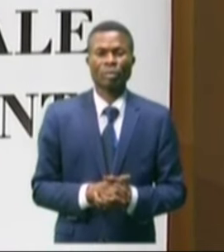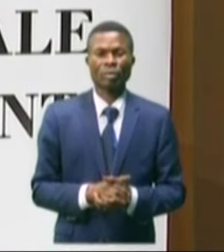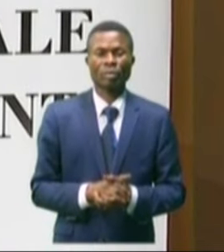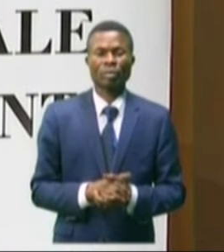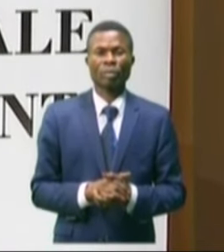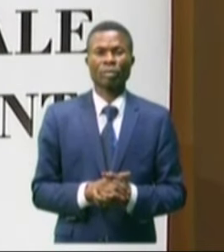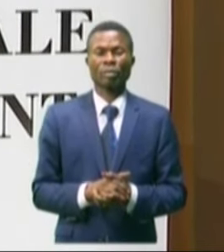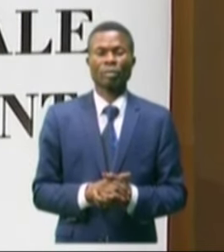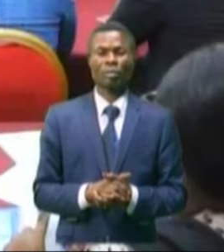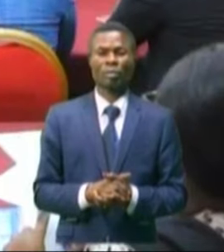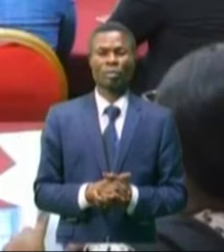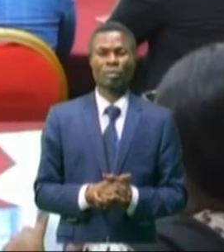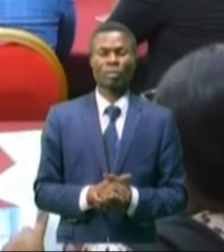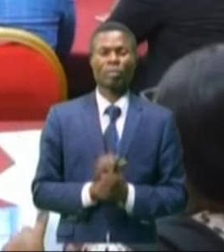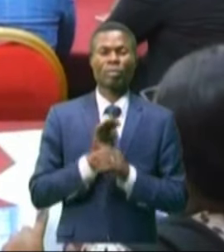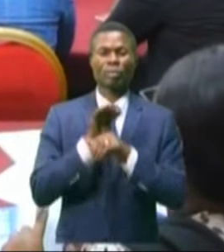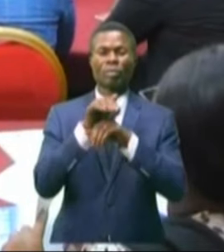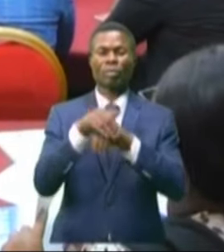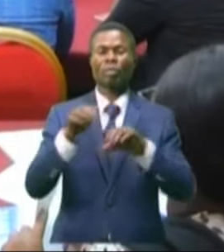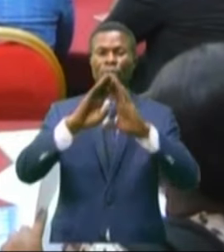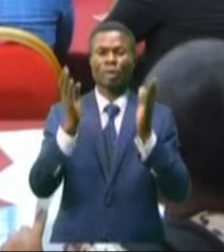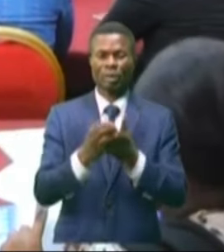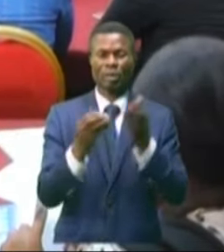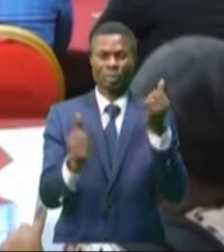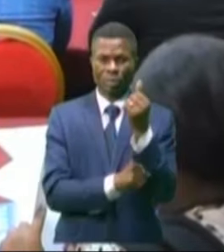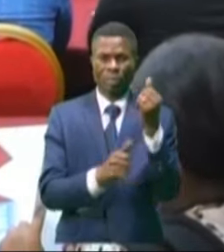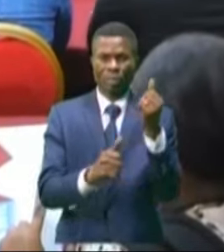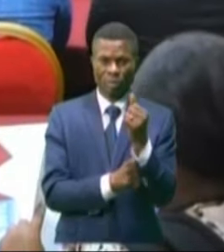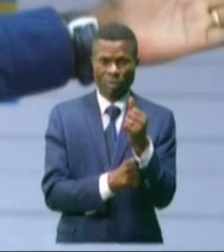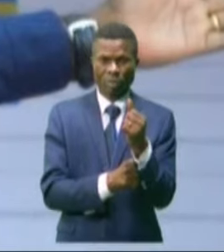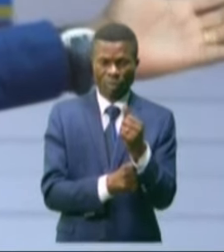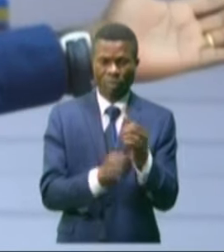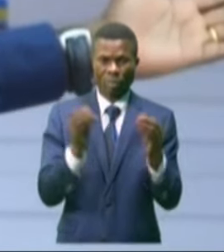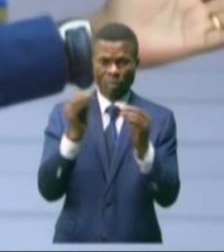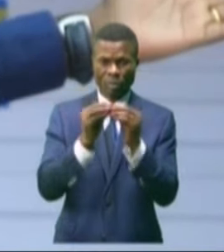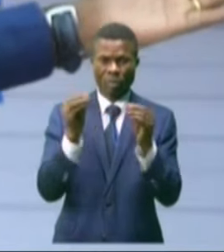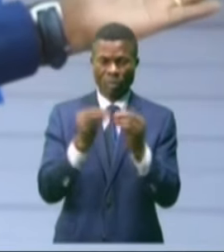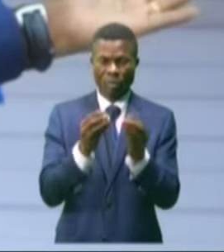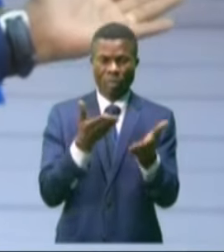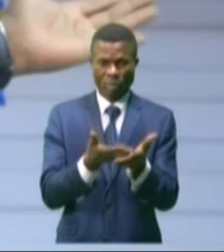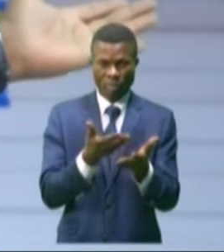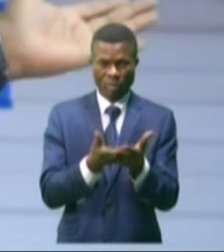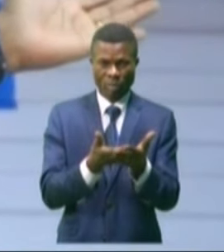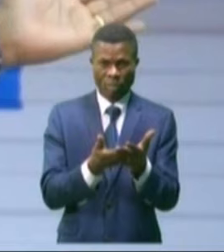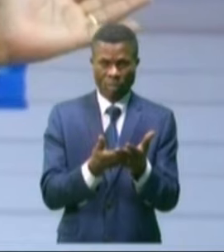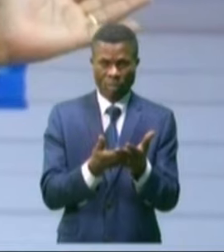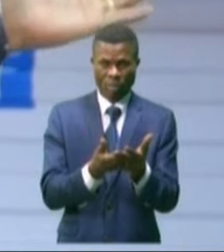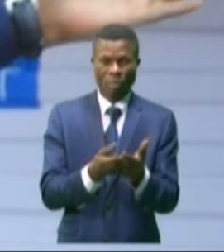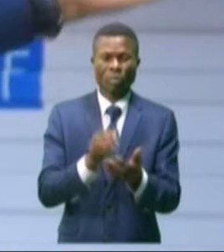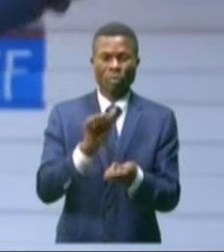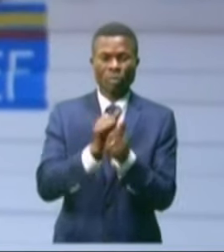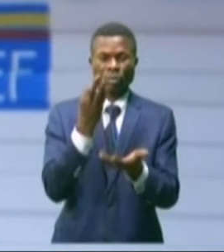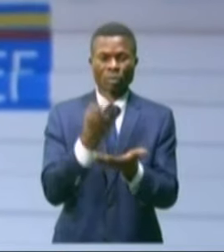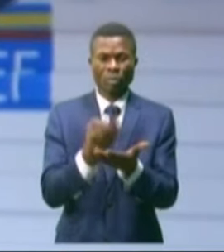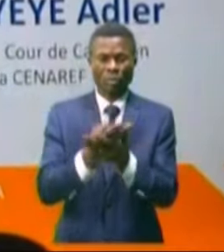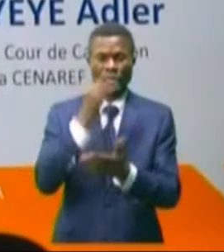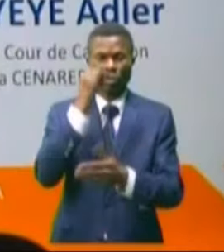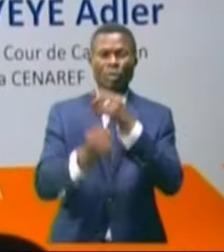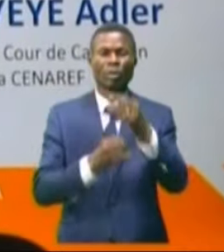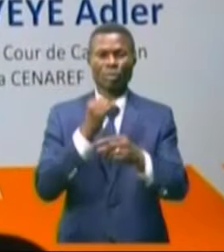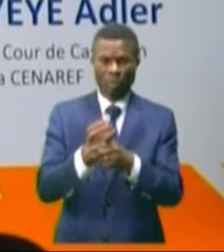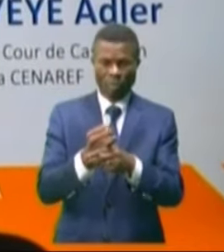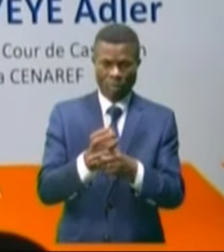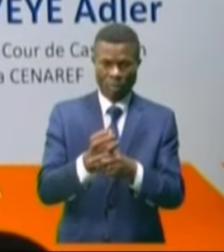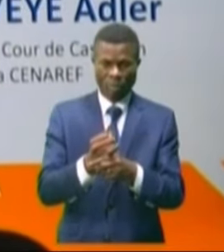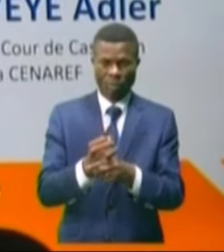C'est un appel à l'implication de tous les acteurs dans l'atteinte des assignations du GAFI, le groupe d'action financière internationale, pour sortir